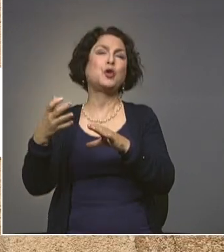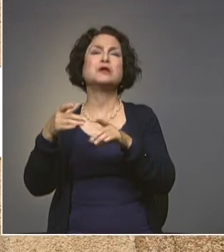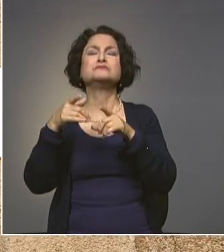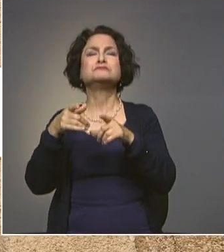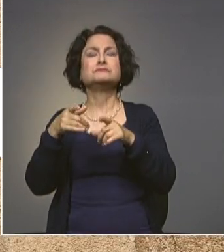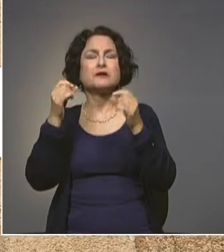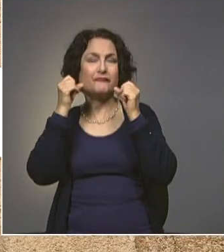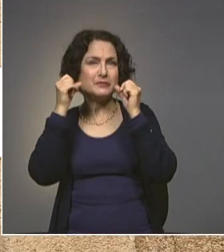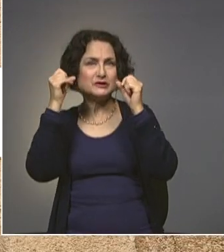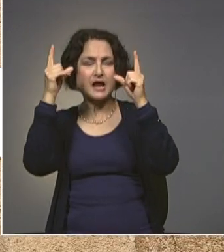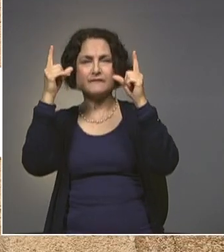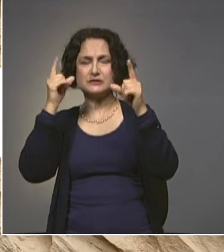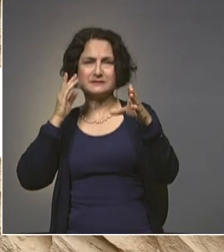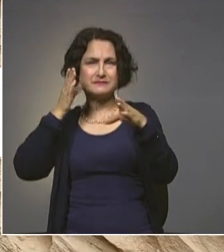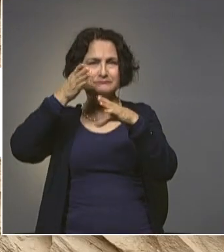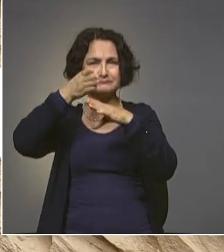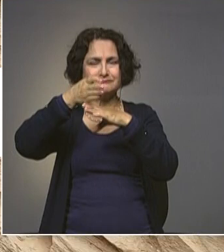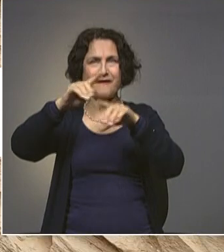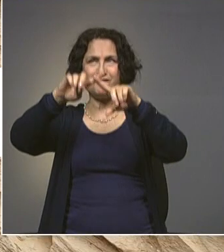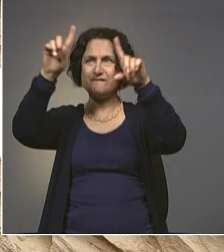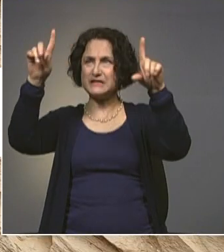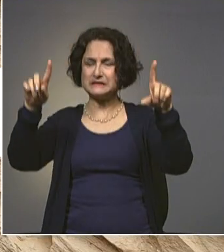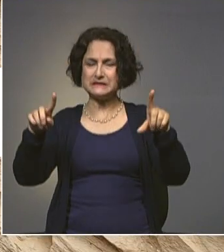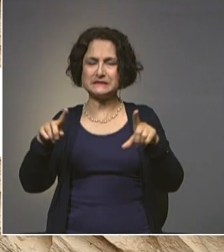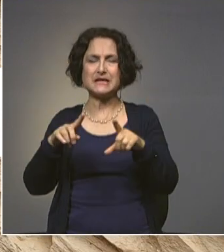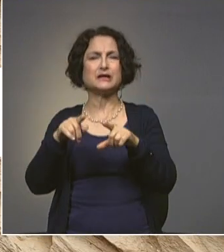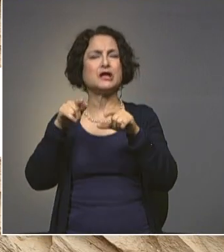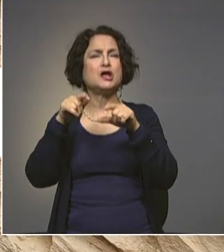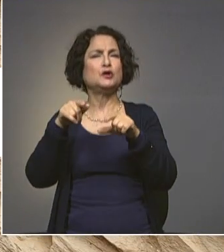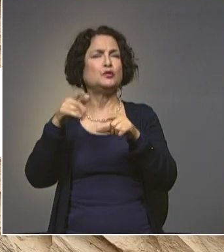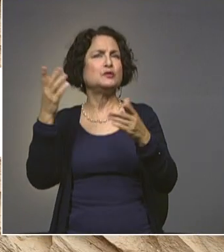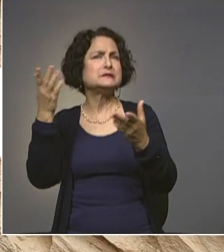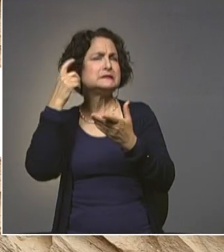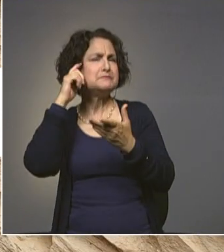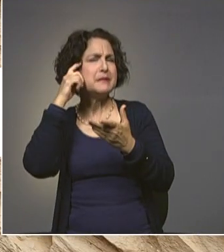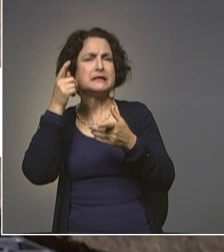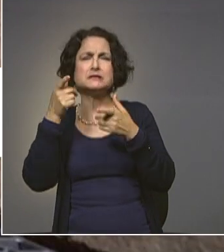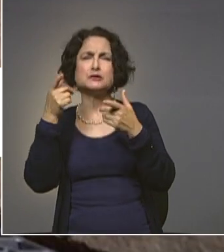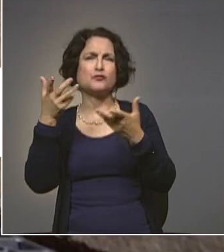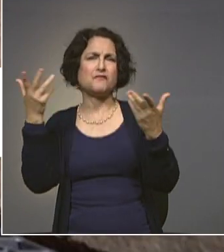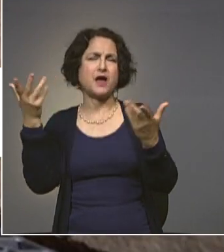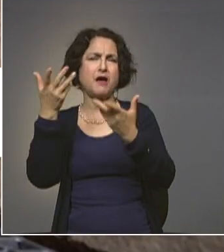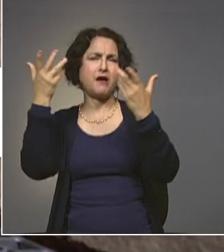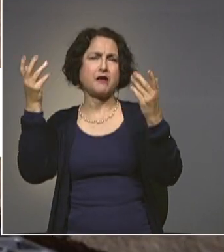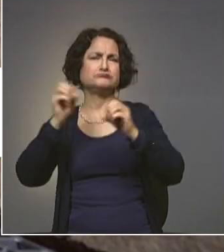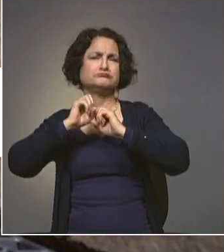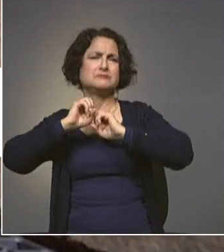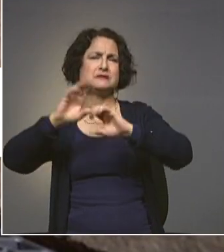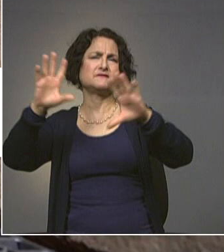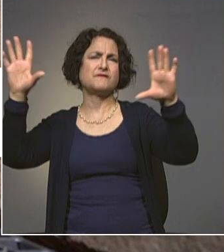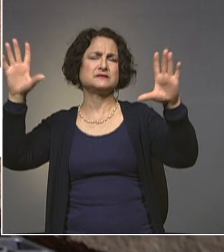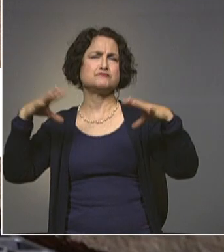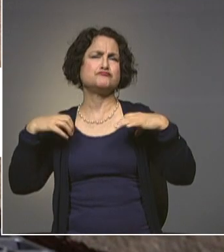входната си фасада. Смята се, че тук е бил погребан знатен тракиец. Гробницата има дълъг дромус